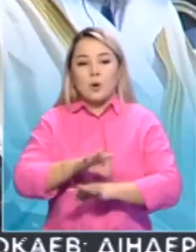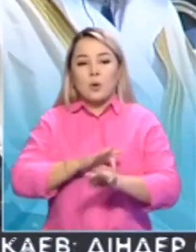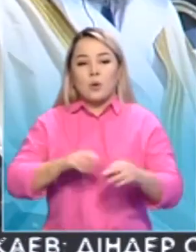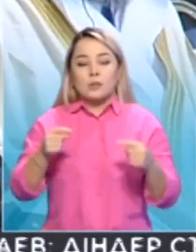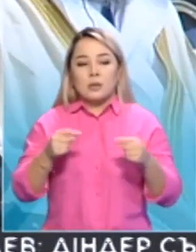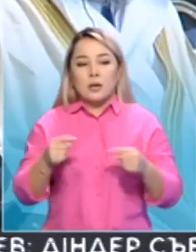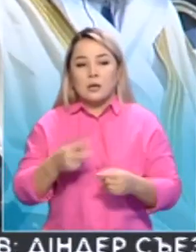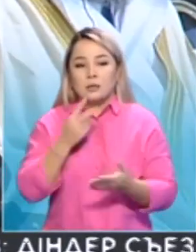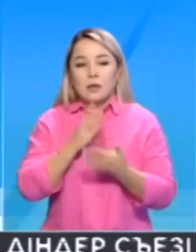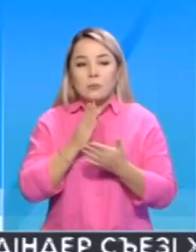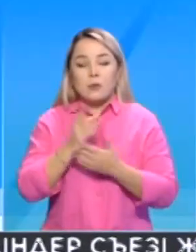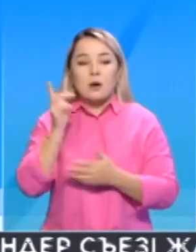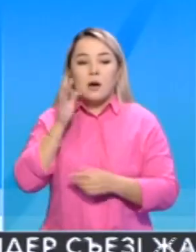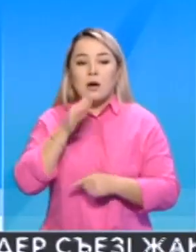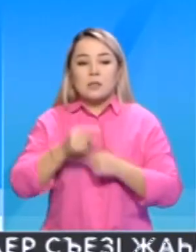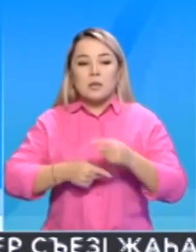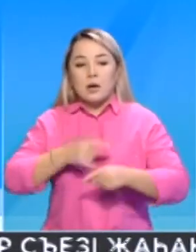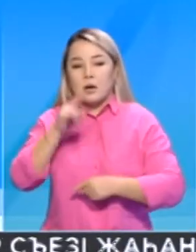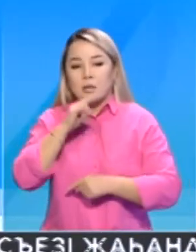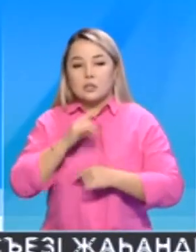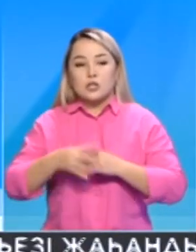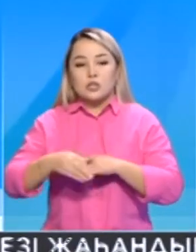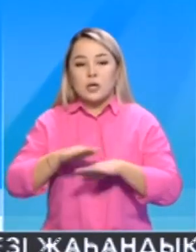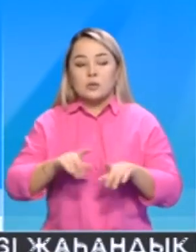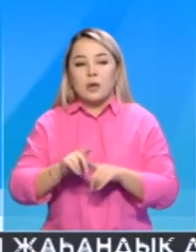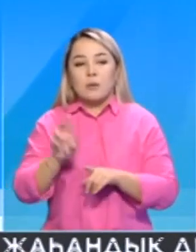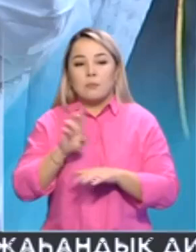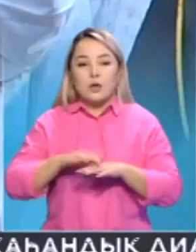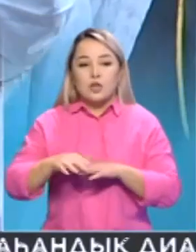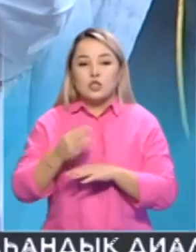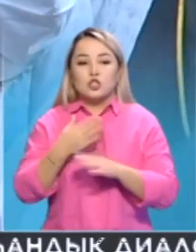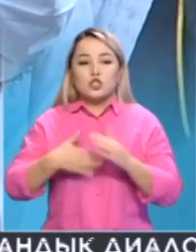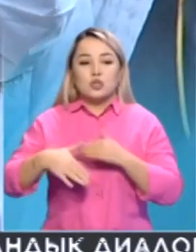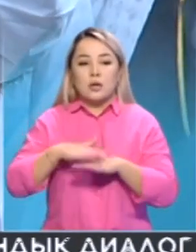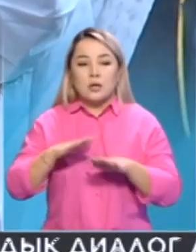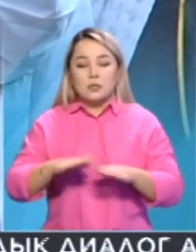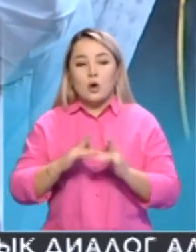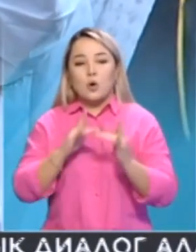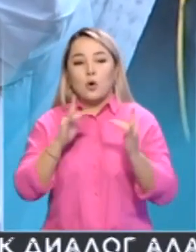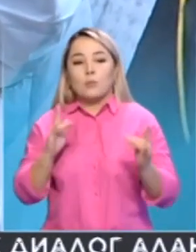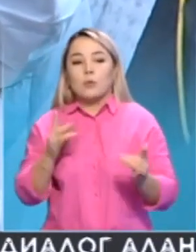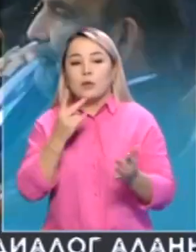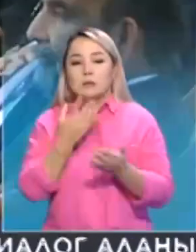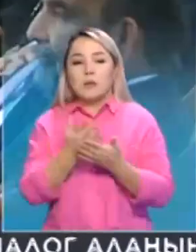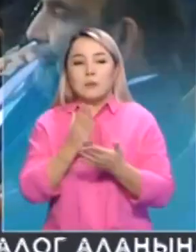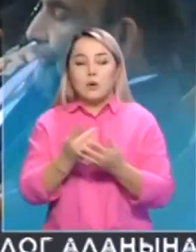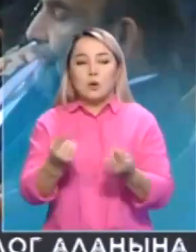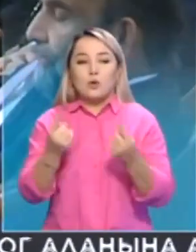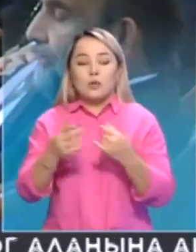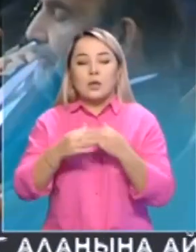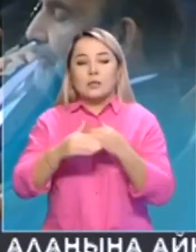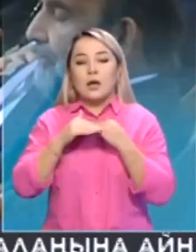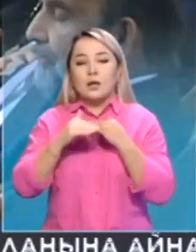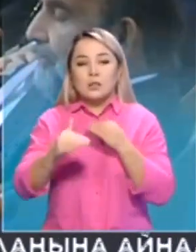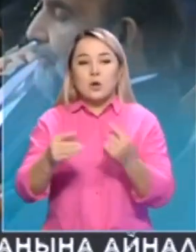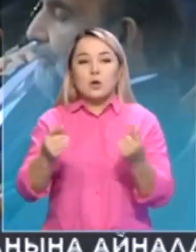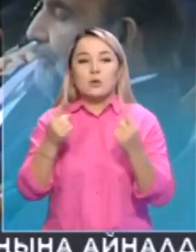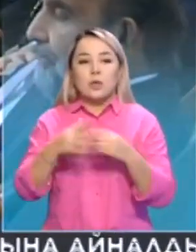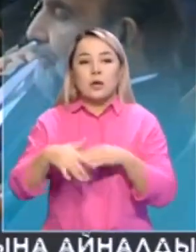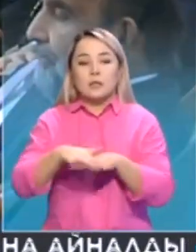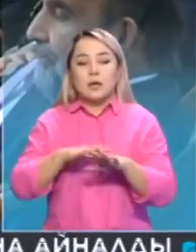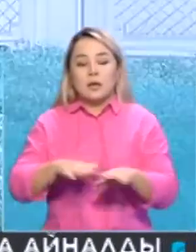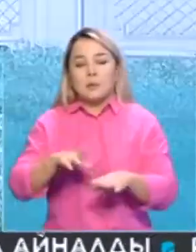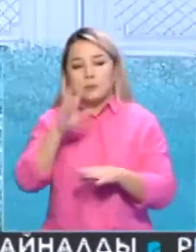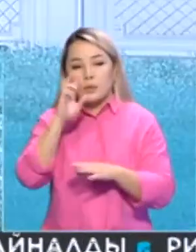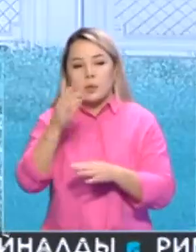теңеді. Себебі ғасырлар бойы қазақ жері батыс пен шығыстың арасындағы көпір болып келеді. Ұлы дала төрінде небір алып көшпелі